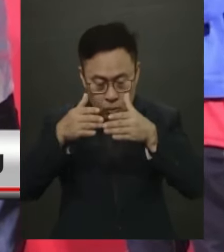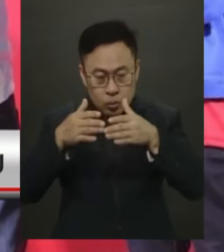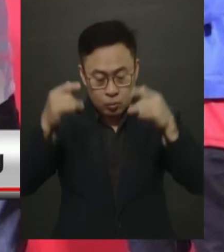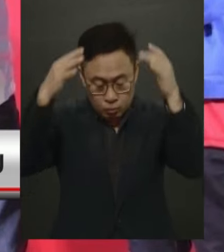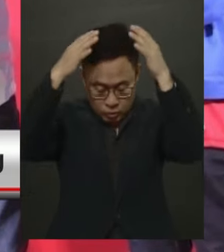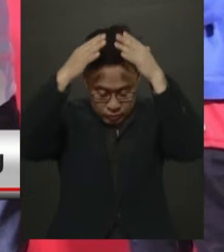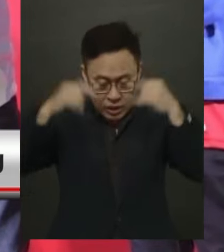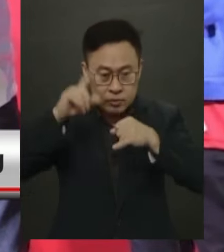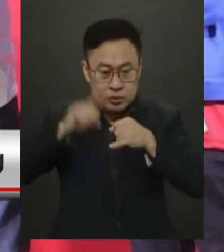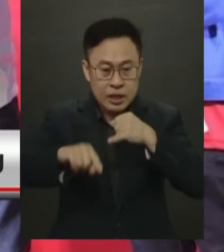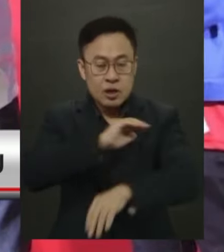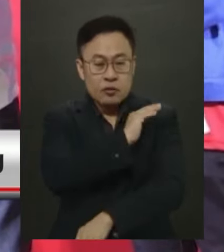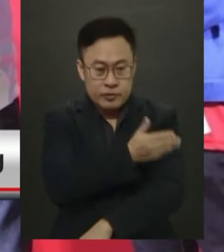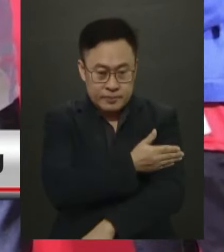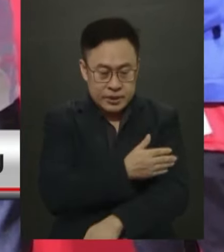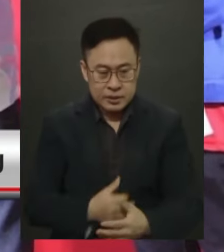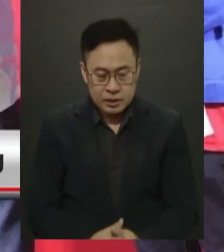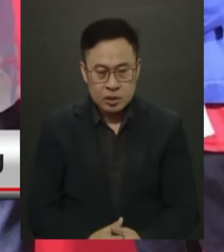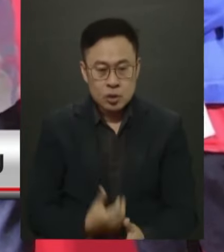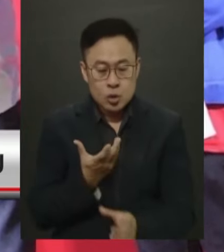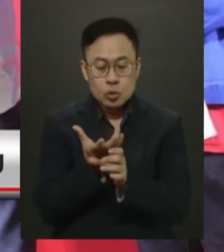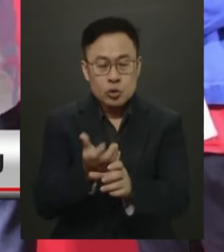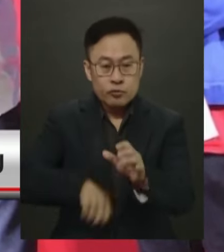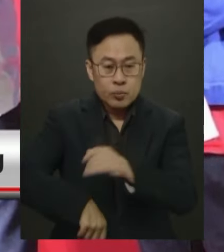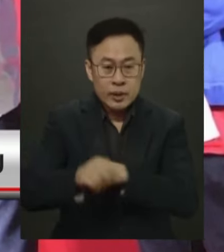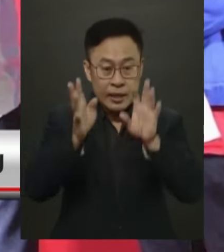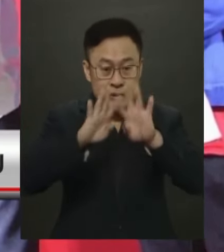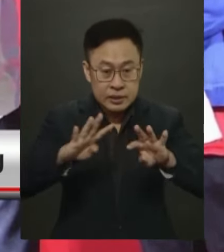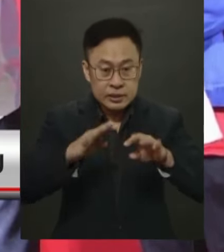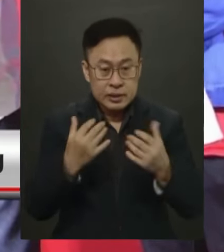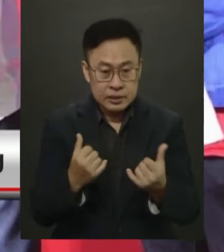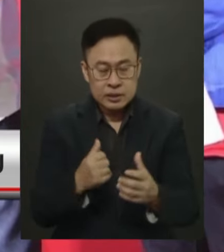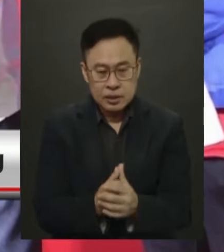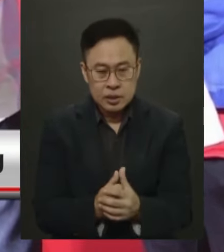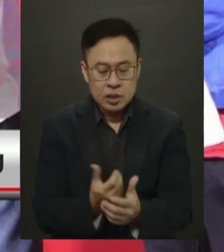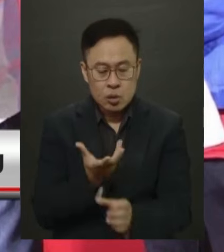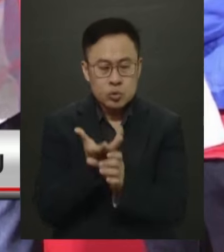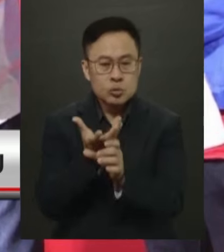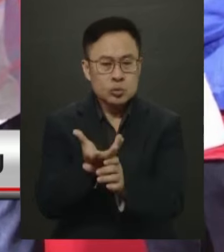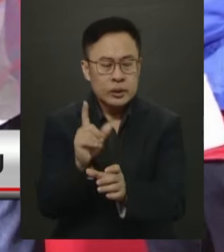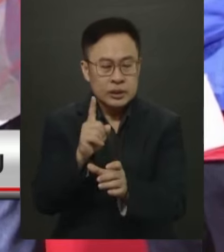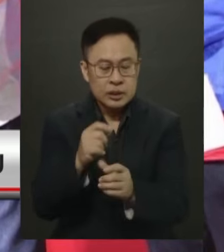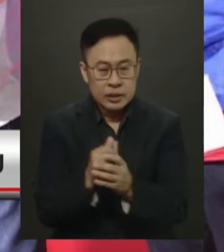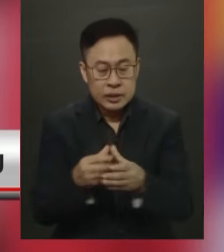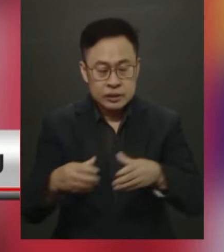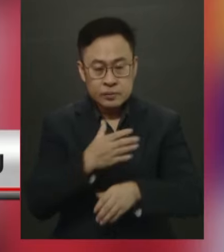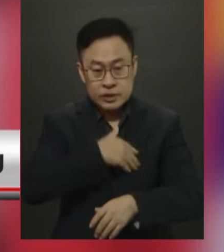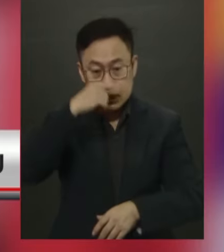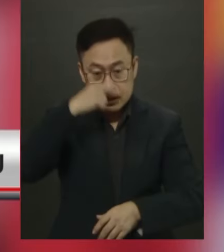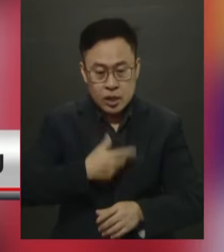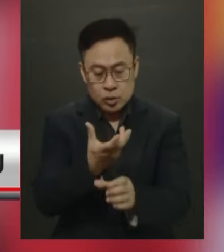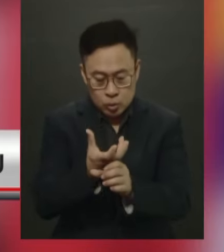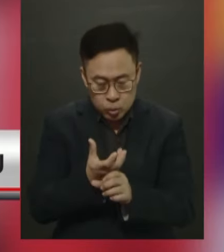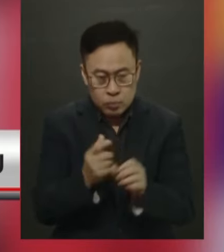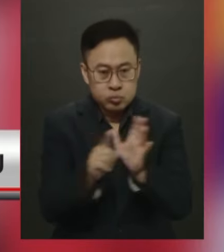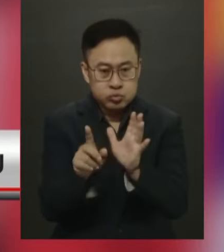นะครับซึ่งถ้วยรางวัลอาเซียนมิตซูบิชิอิเล็กทริกครับนะครับนะนี่ก็มาโชว์กันซึ่งก็เป็นถ้วยที่ทีมชาติไทยของเราเนี่ยก็ได้แชมป์มาหลายส